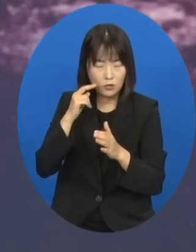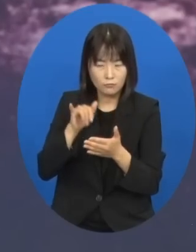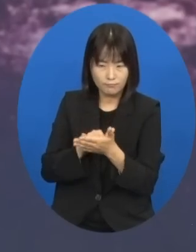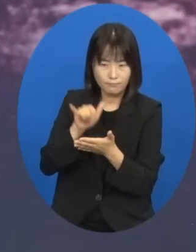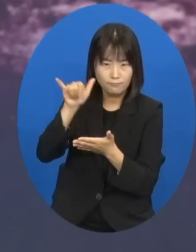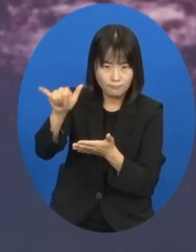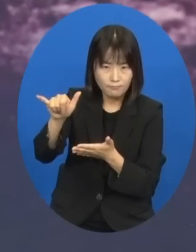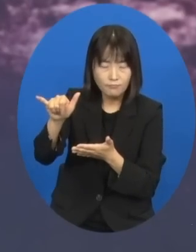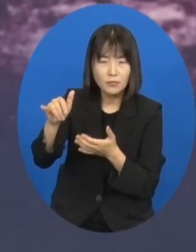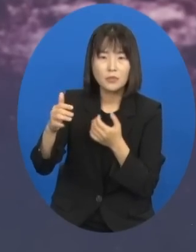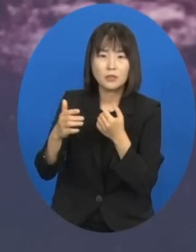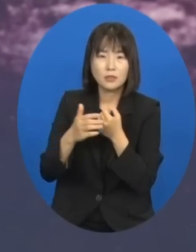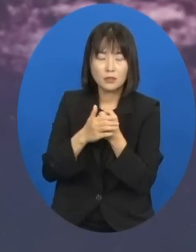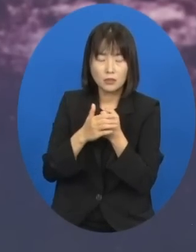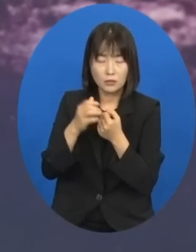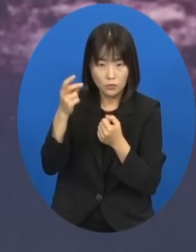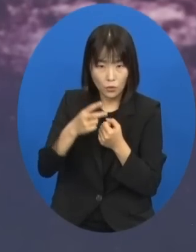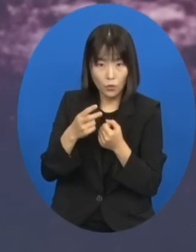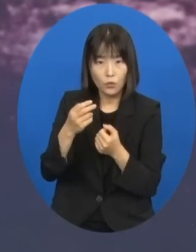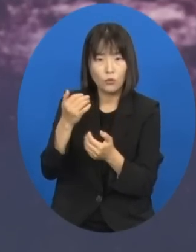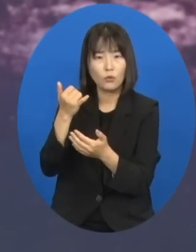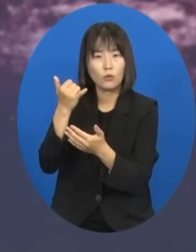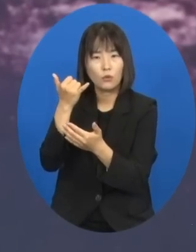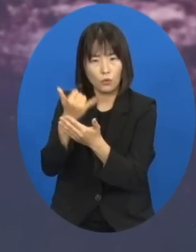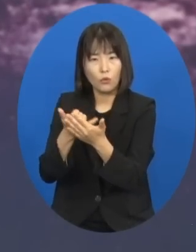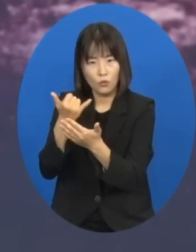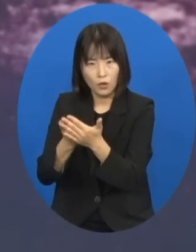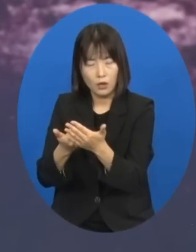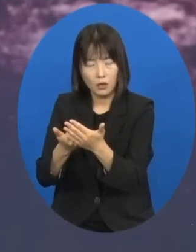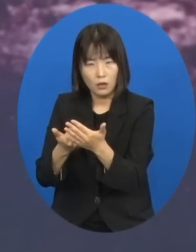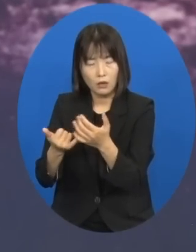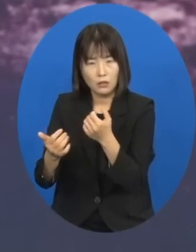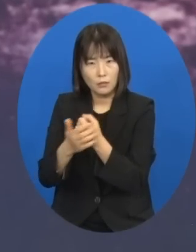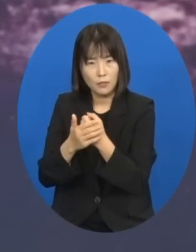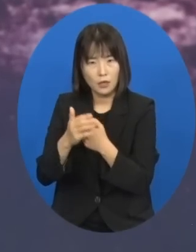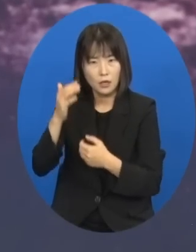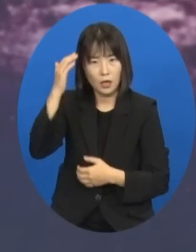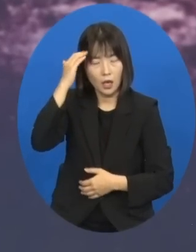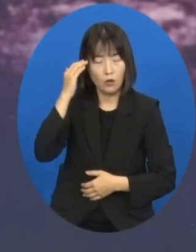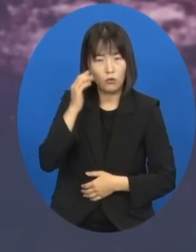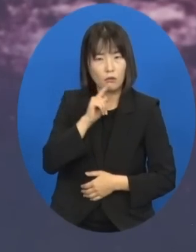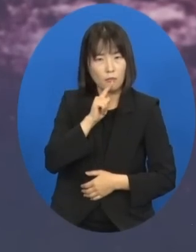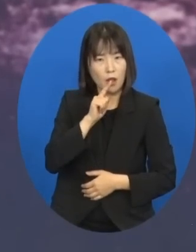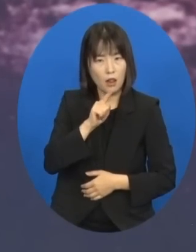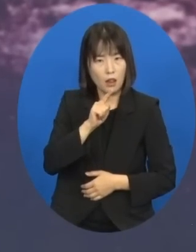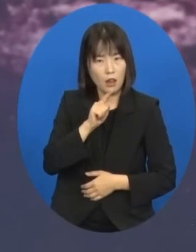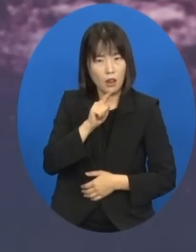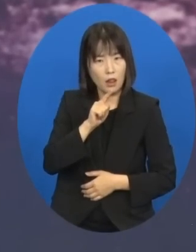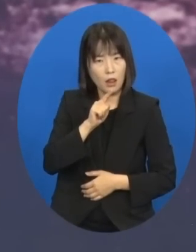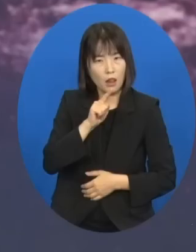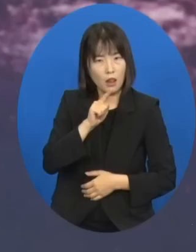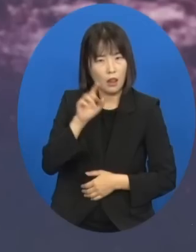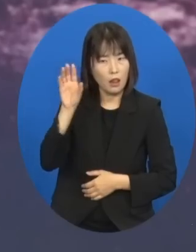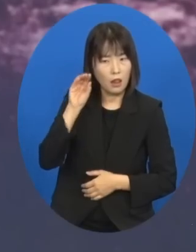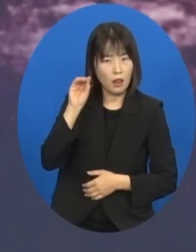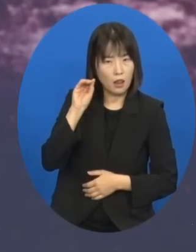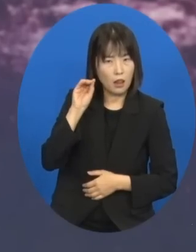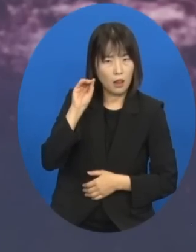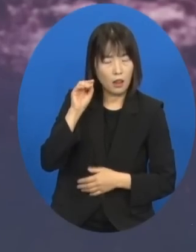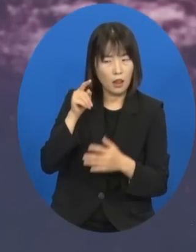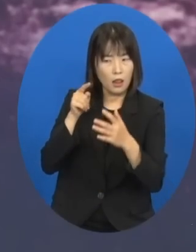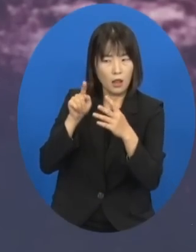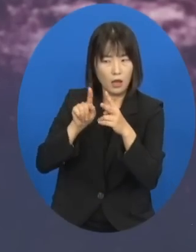또 고아였습니다. 그러다 보니까 한국말을 어느 정도는 알아듣지만 말로는 다 영어로 하시는 분이에요. 그리고 약간